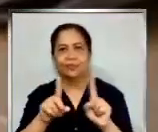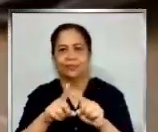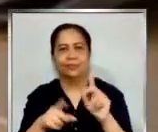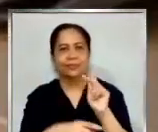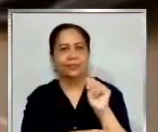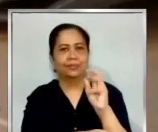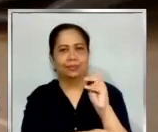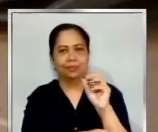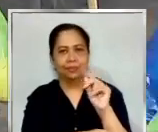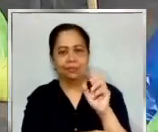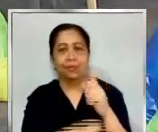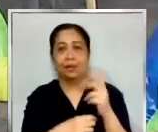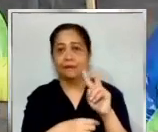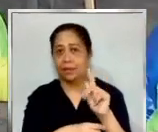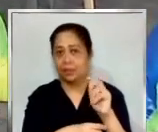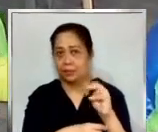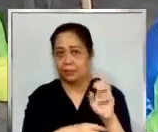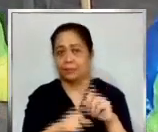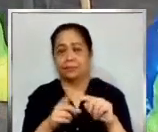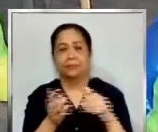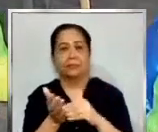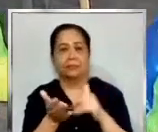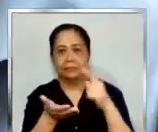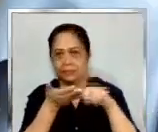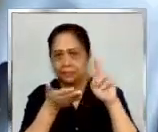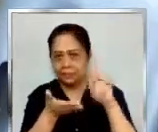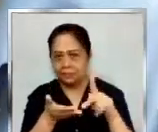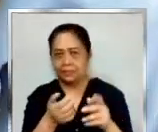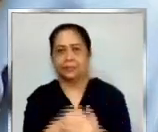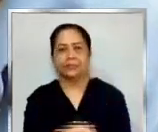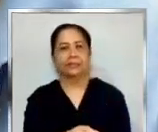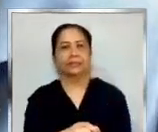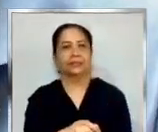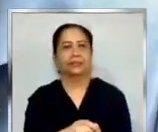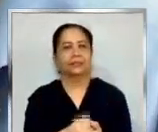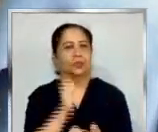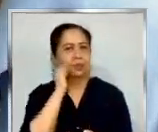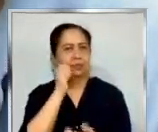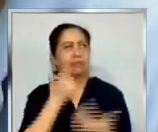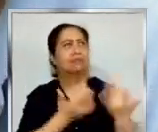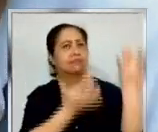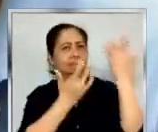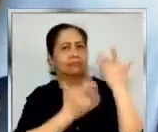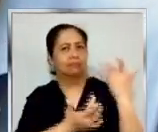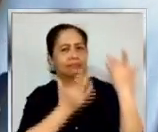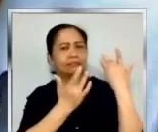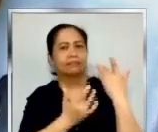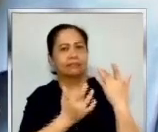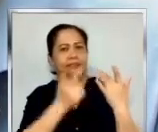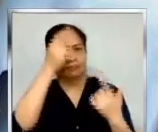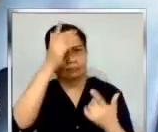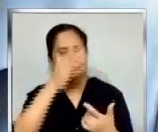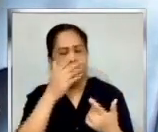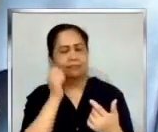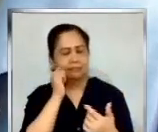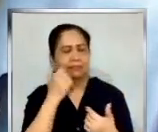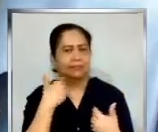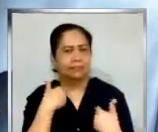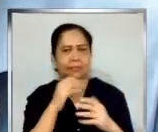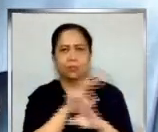May pa-vitamins at medical check-up pa. Laging may awan Diyos. Basta huwag lang